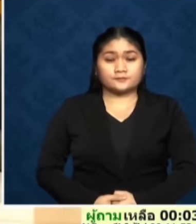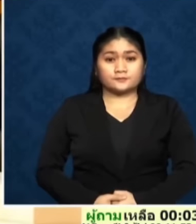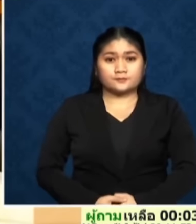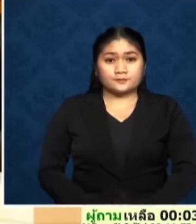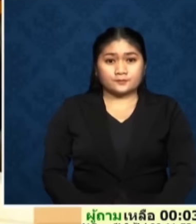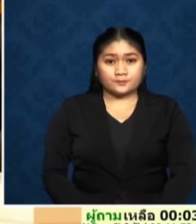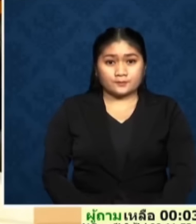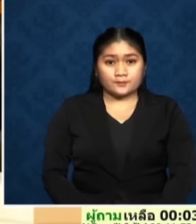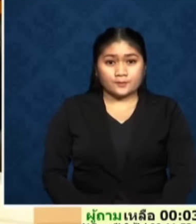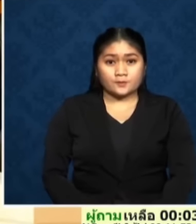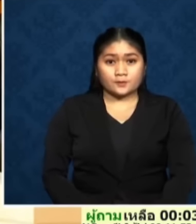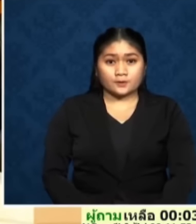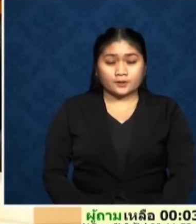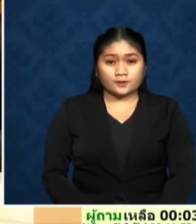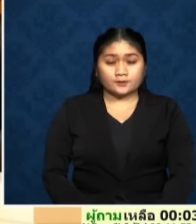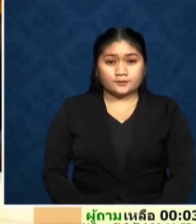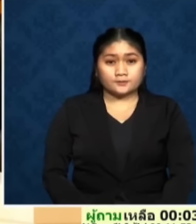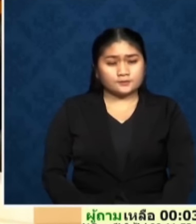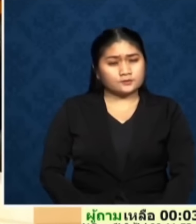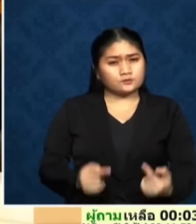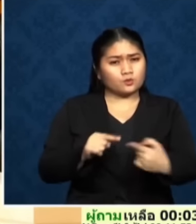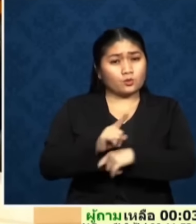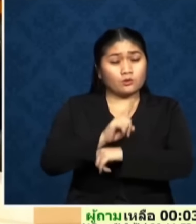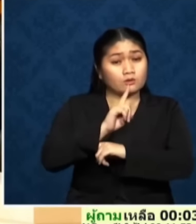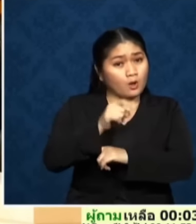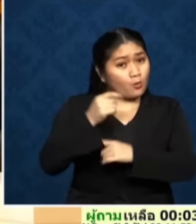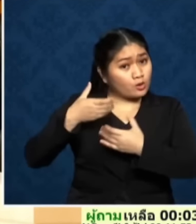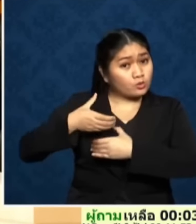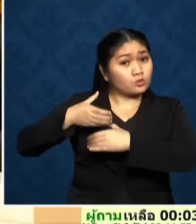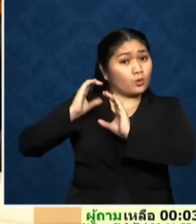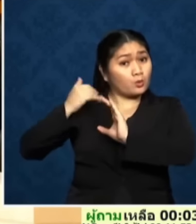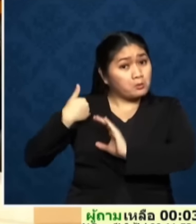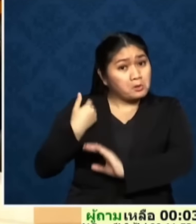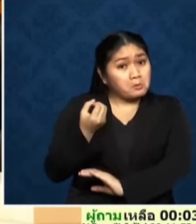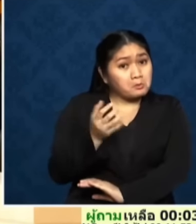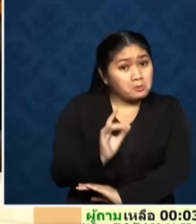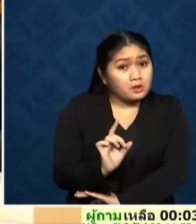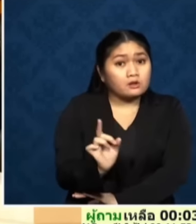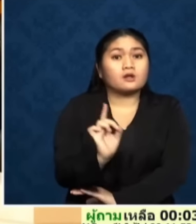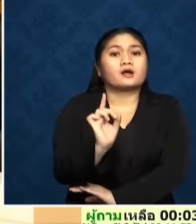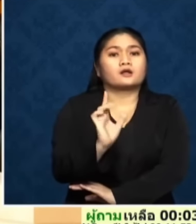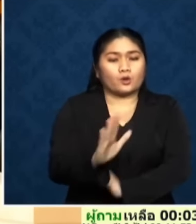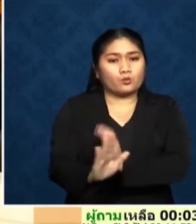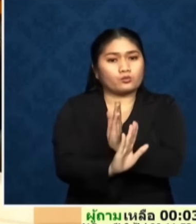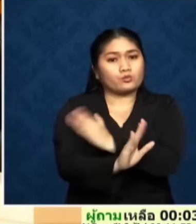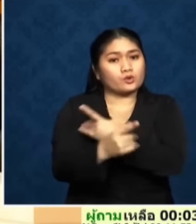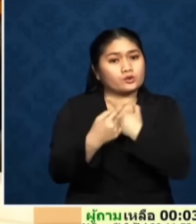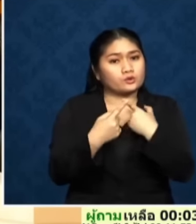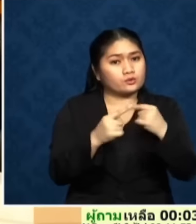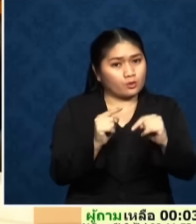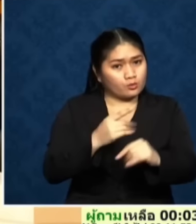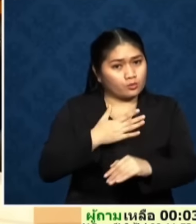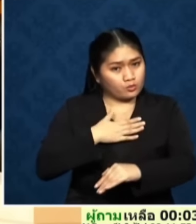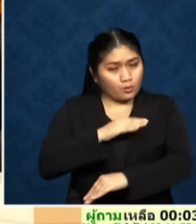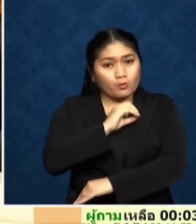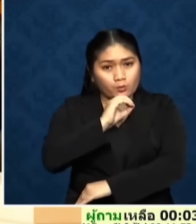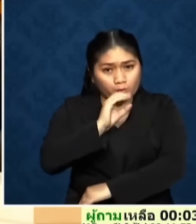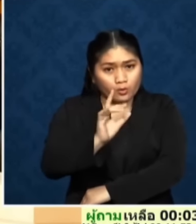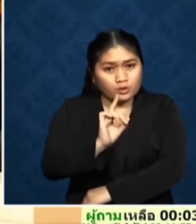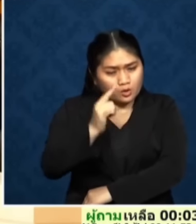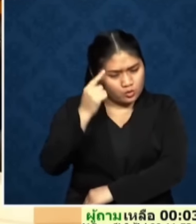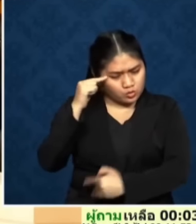ก็คำถามว่าจะทบทวนหรือไม่นะครับแต่ว่าก่อนจะตอบคำถามนี้ผมอยากจะทำความเข้าใจในประ